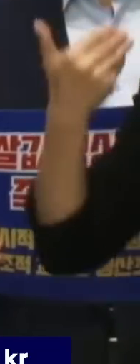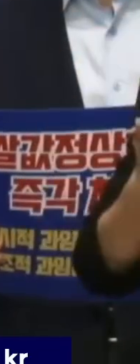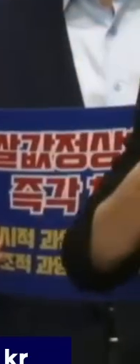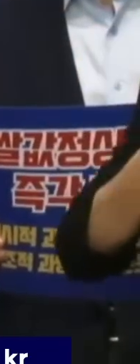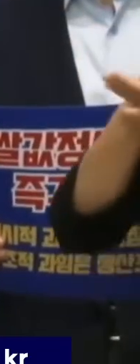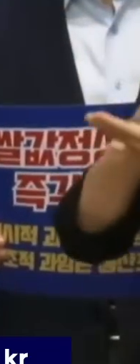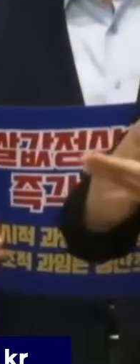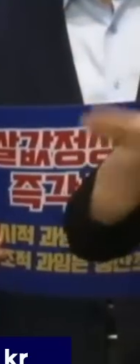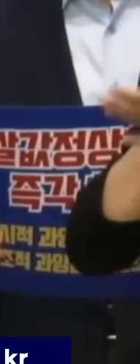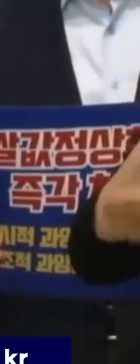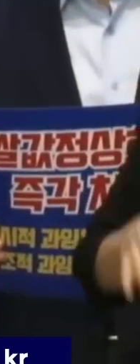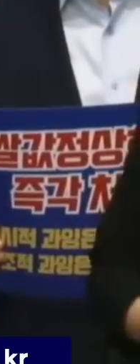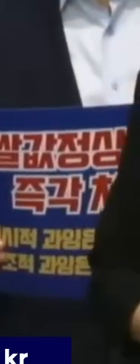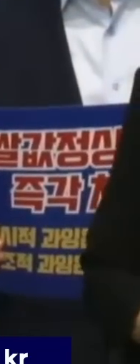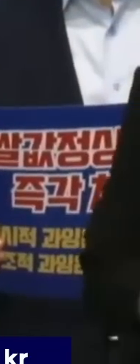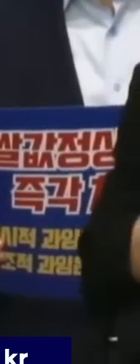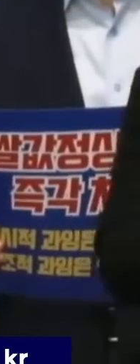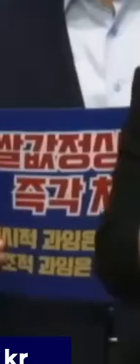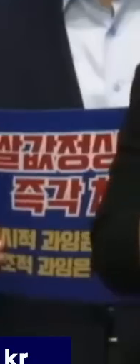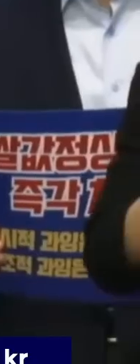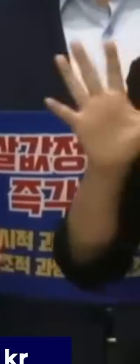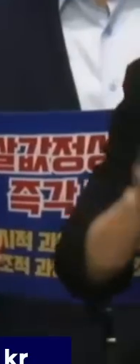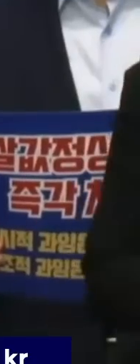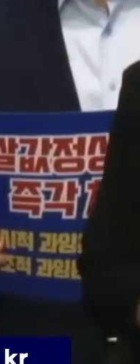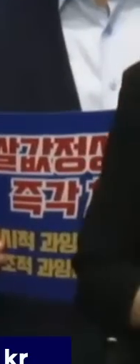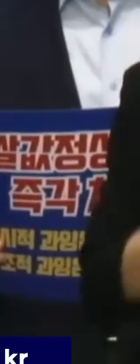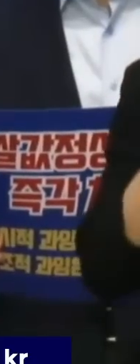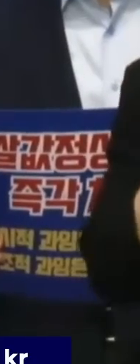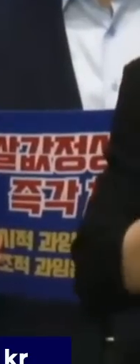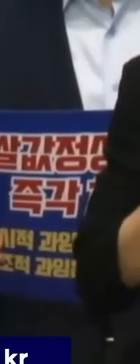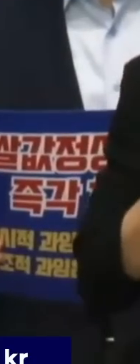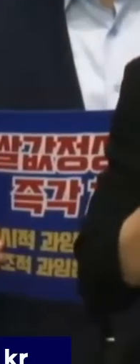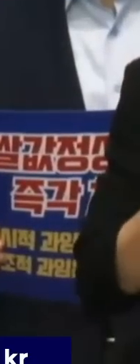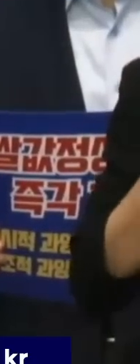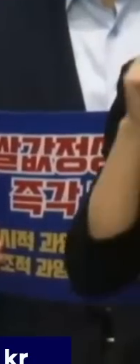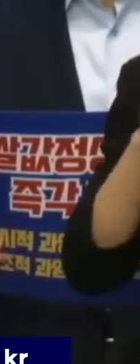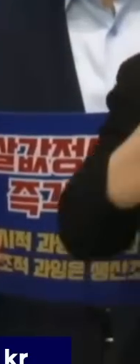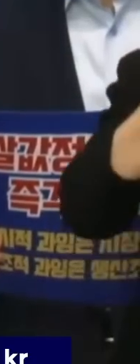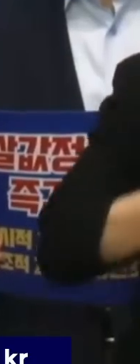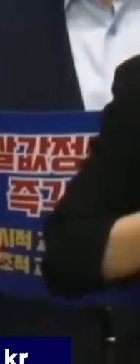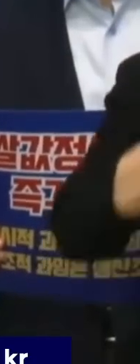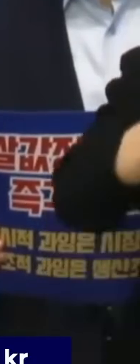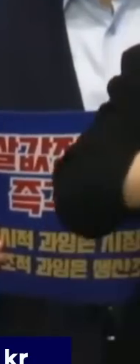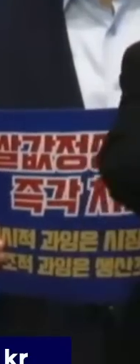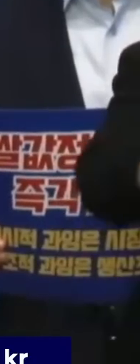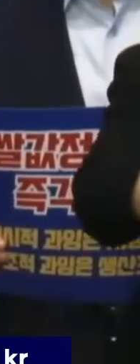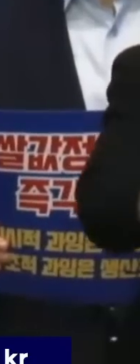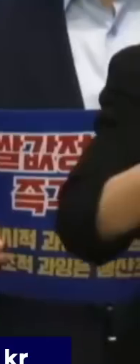이후 여하를 막론하고 쌀값 폭락으로 하루하루 힘겹게 버티고 계신 농민